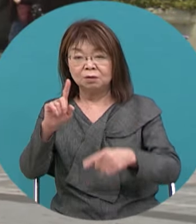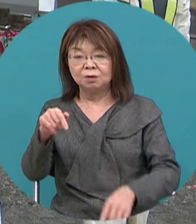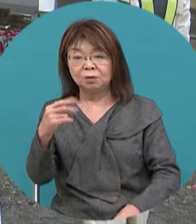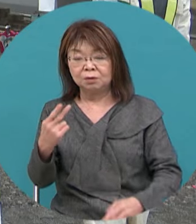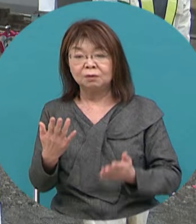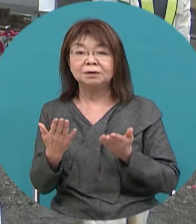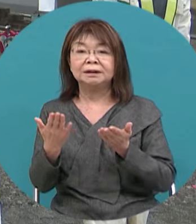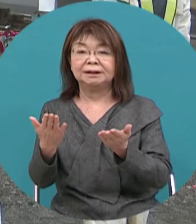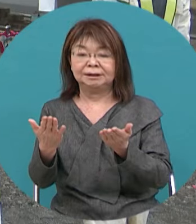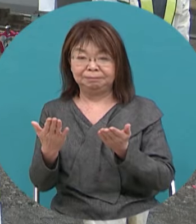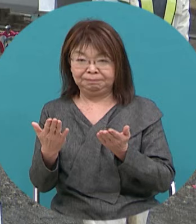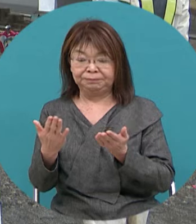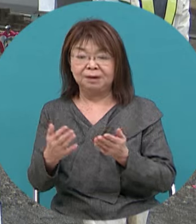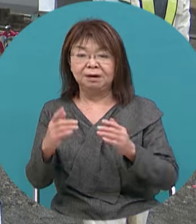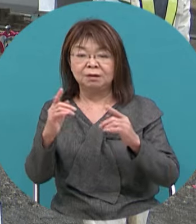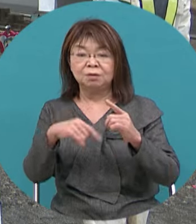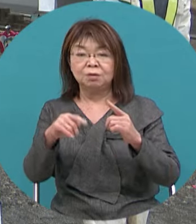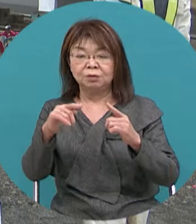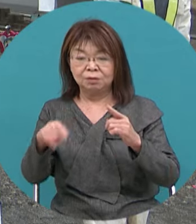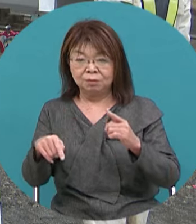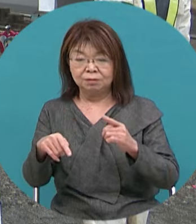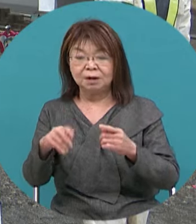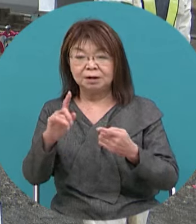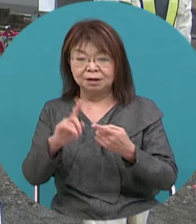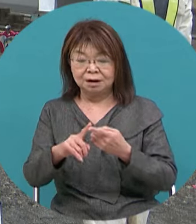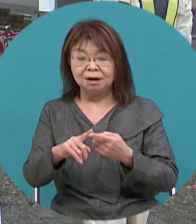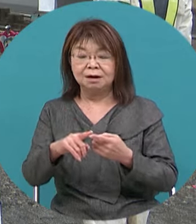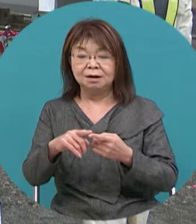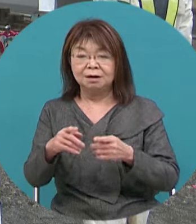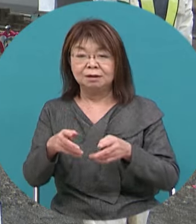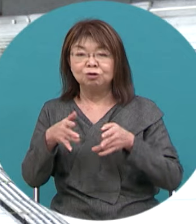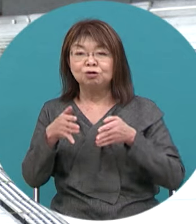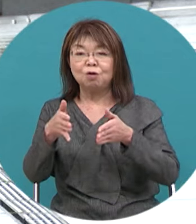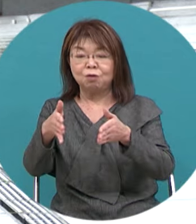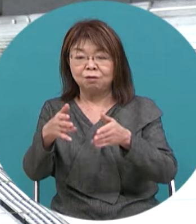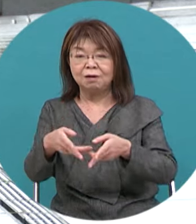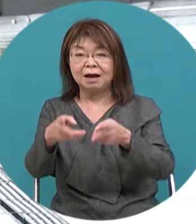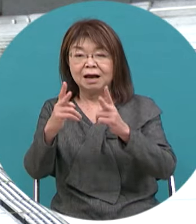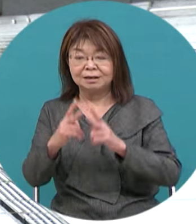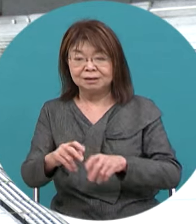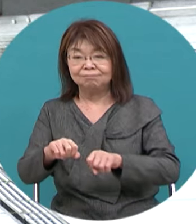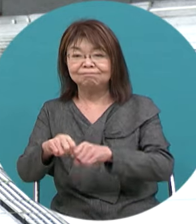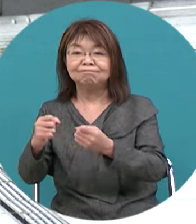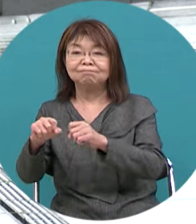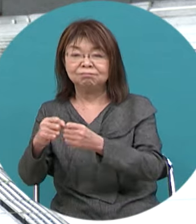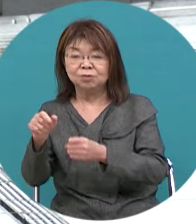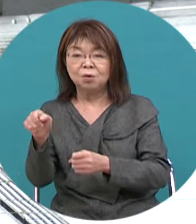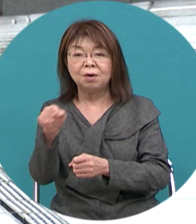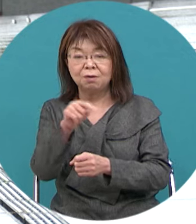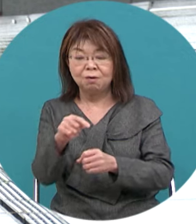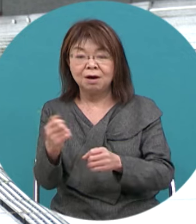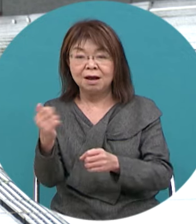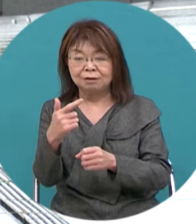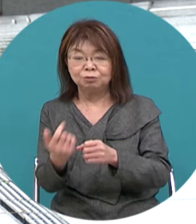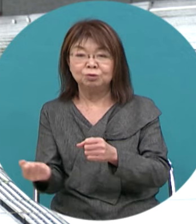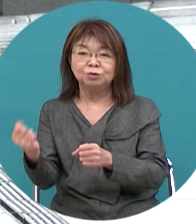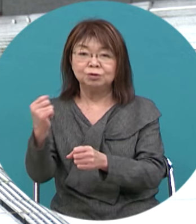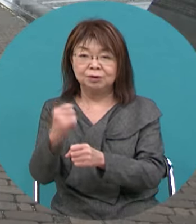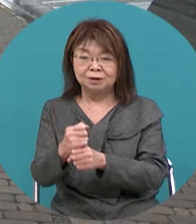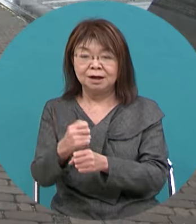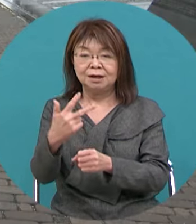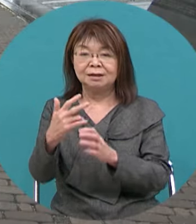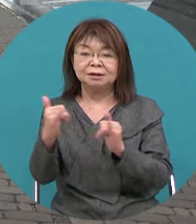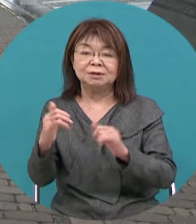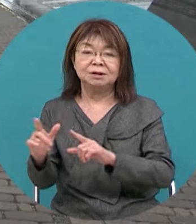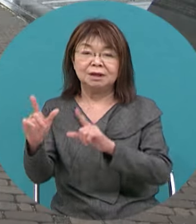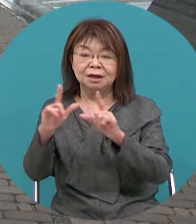ね、公共インフラですね、道路だとか橋の、損傷をですね、早く復旧して市民生活に不安が